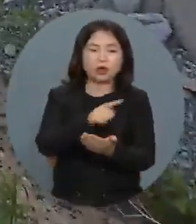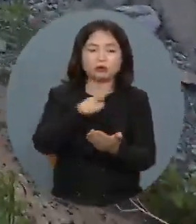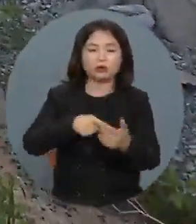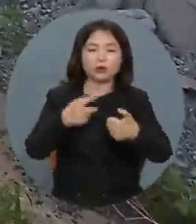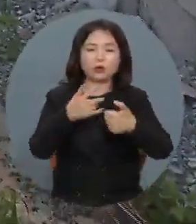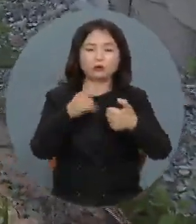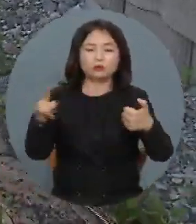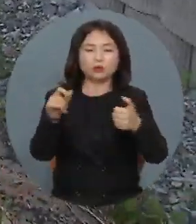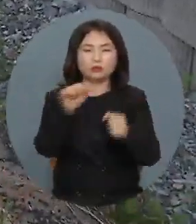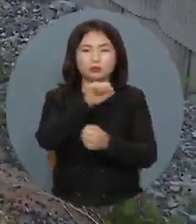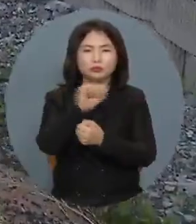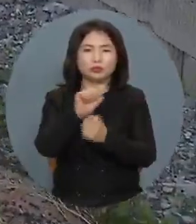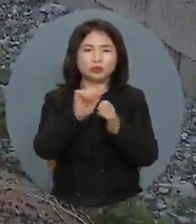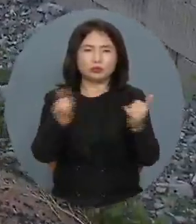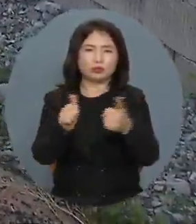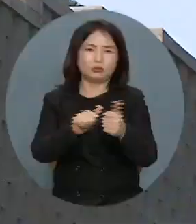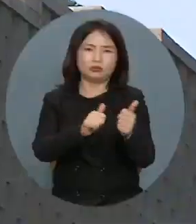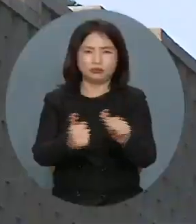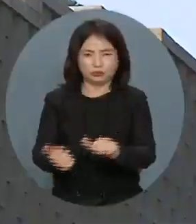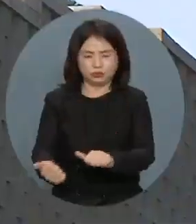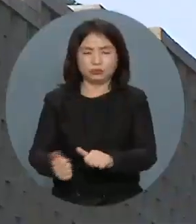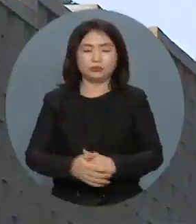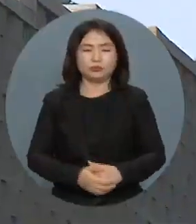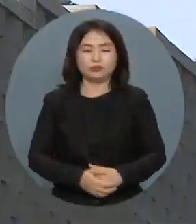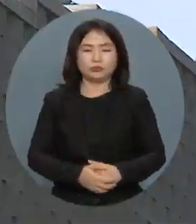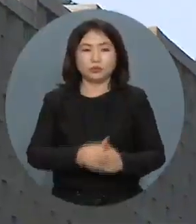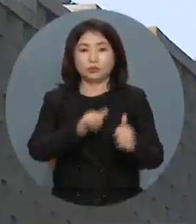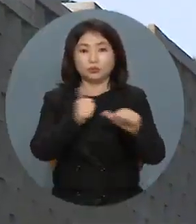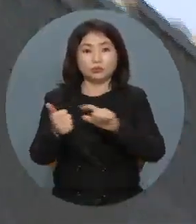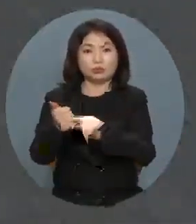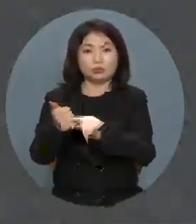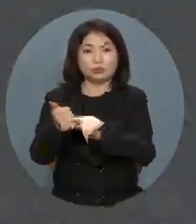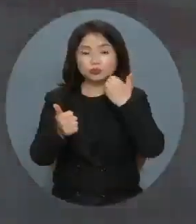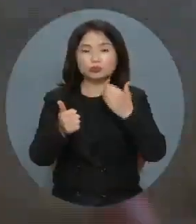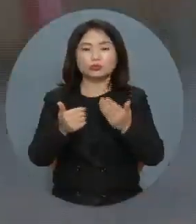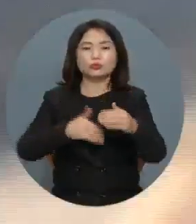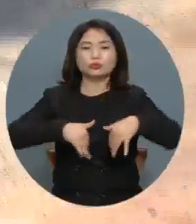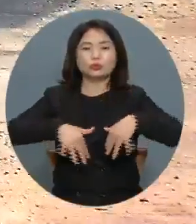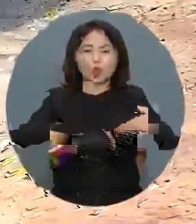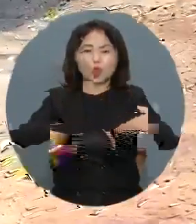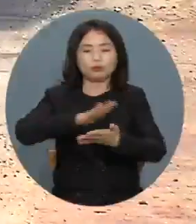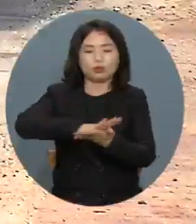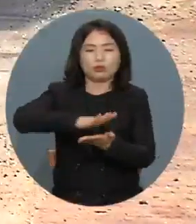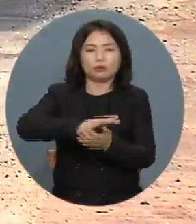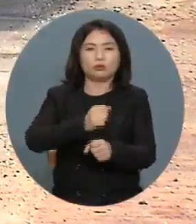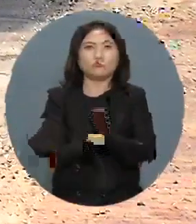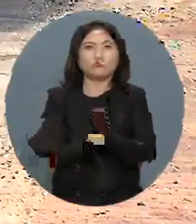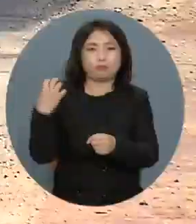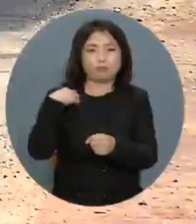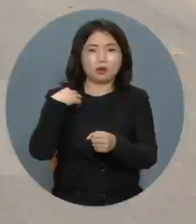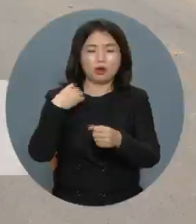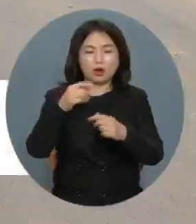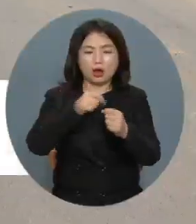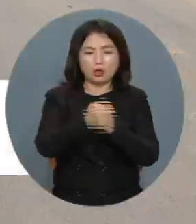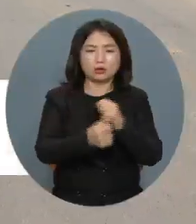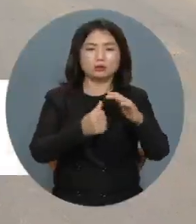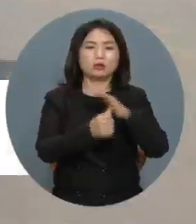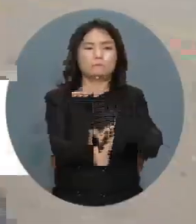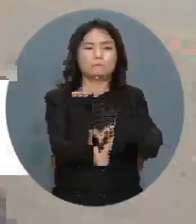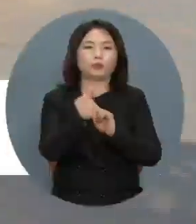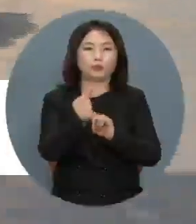있던 50대 운전자가 숨졌습니다. 숨진 사람은 이 도로의 바닥 다짐 공사를 맡은 하청업체